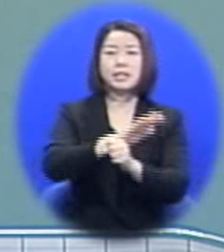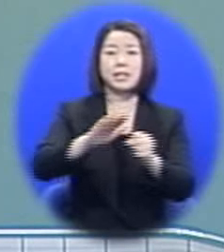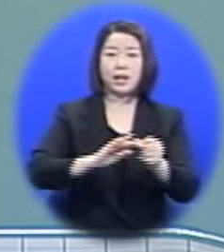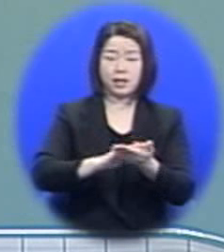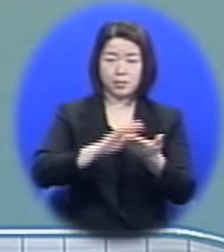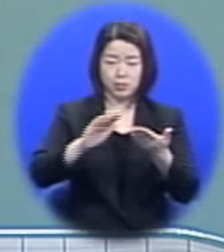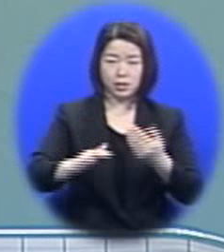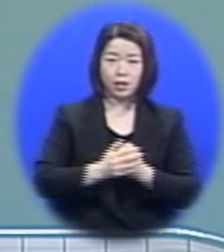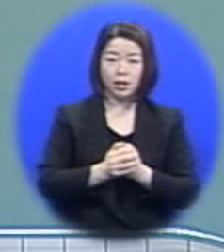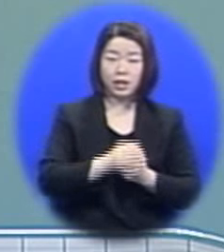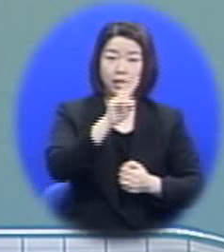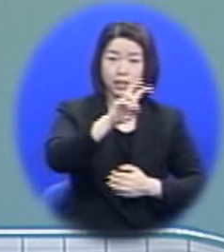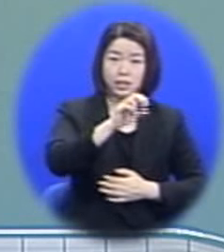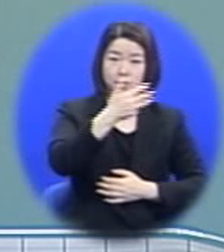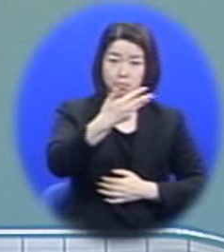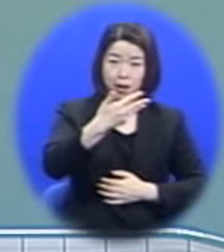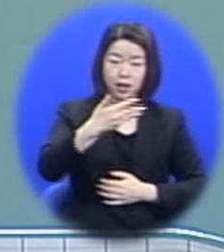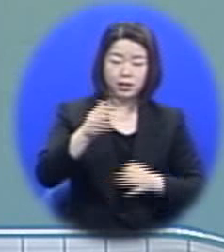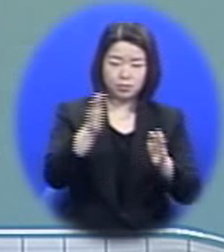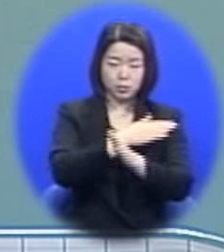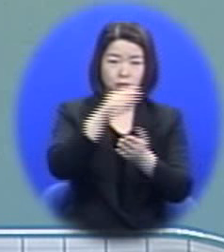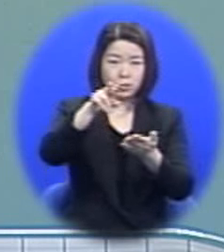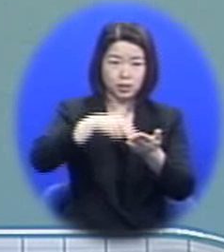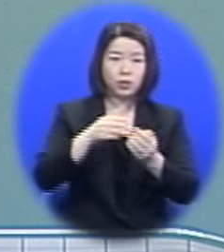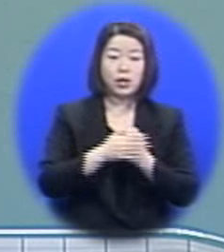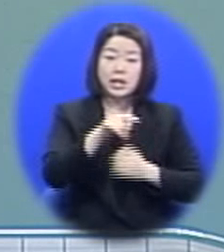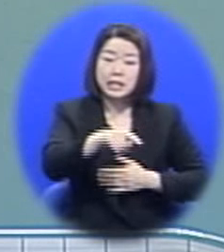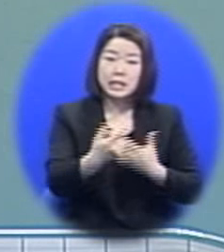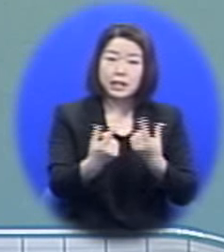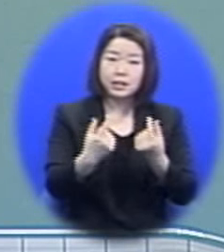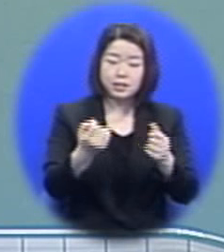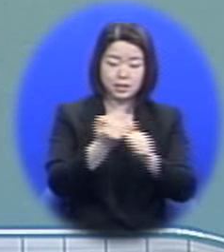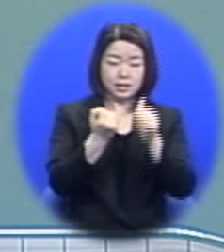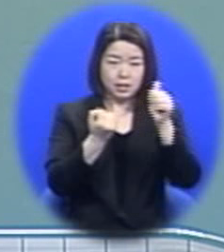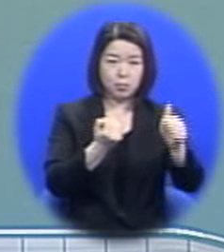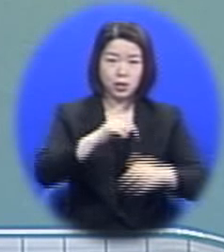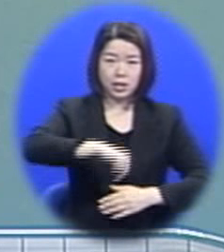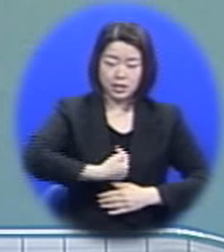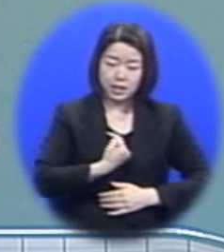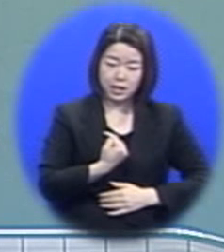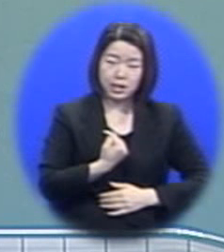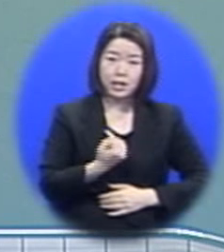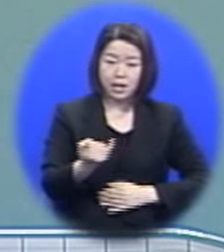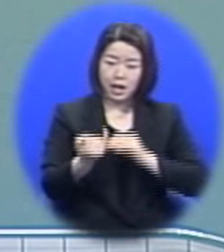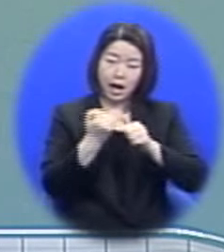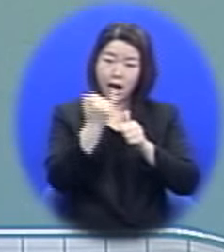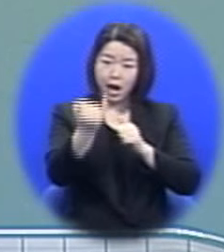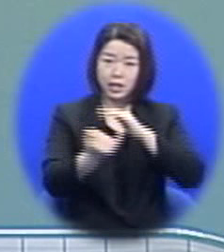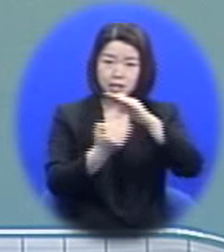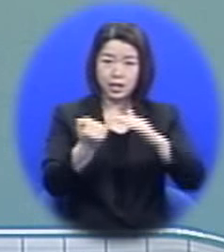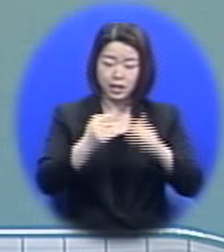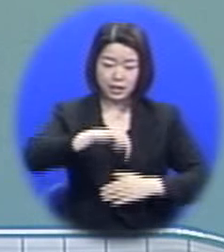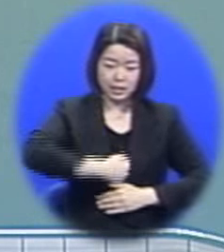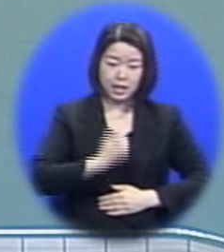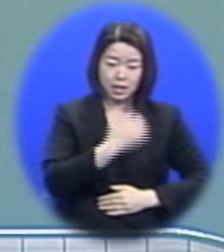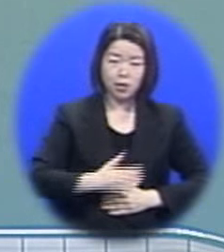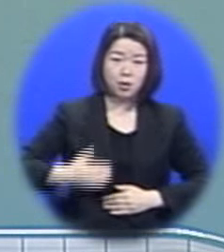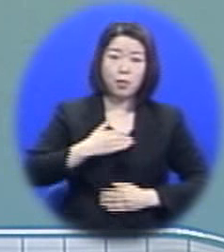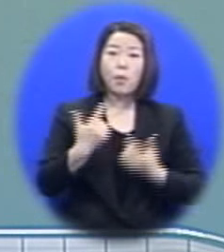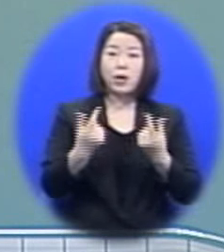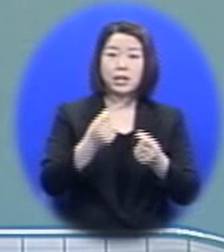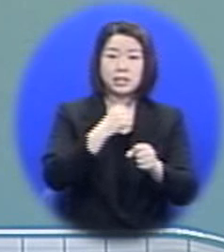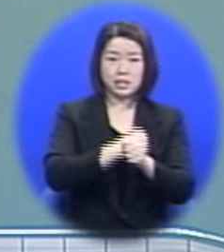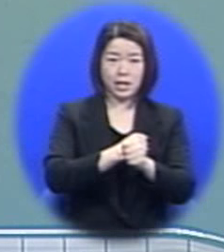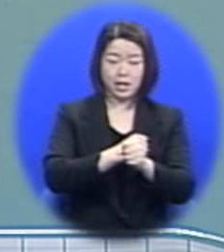28절부터 읽어 보겠습니다. 이와 같이 남편들도 자기 아내 사랑하기를 재몽같이 할지니